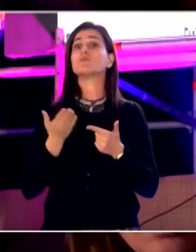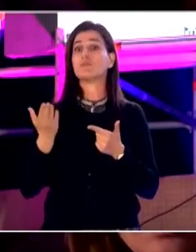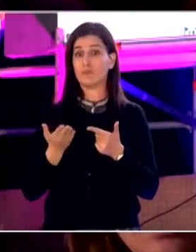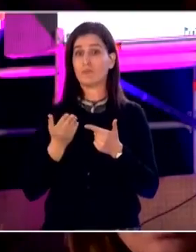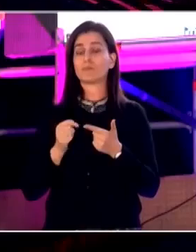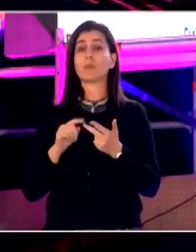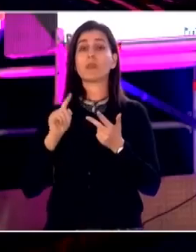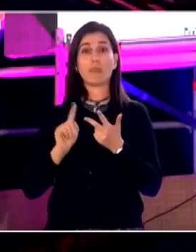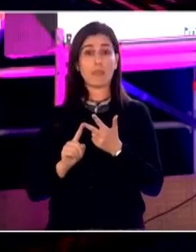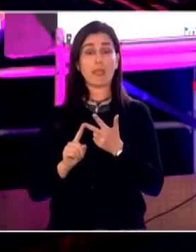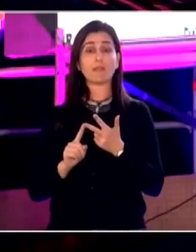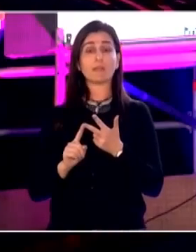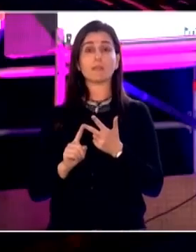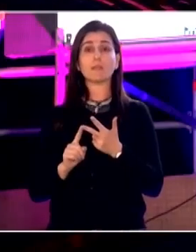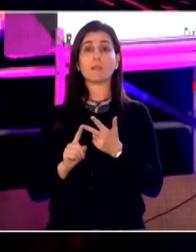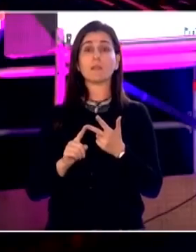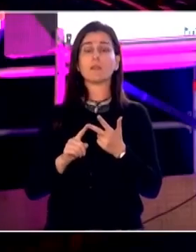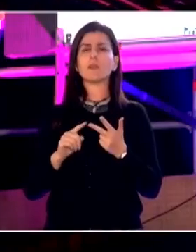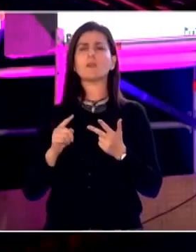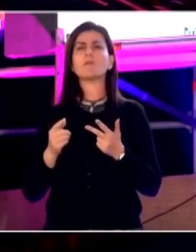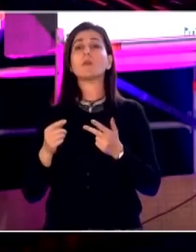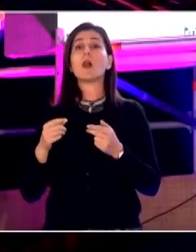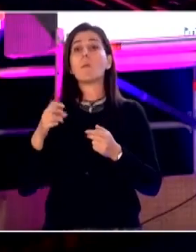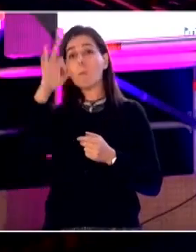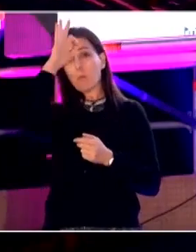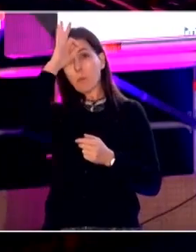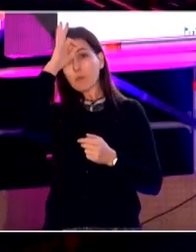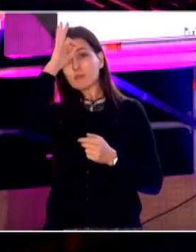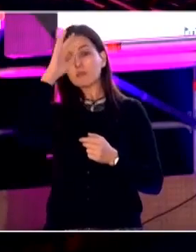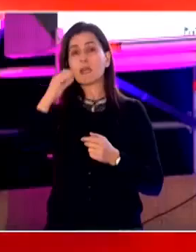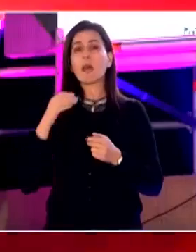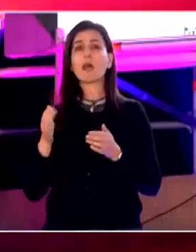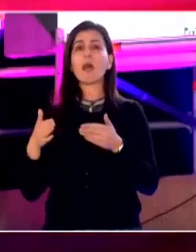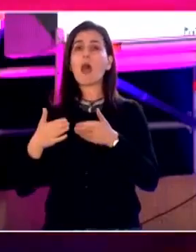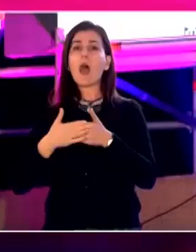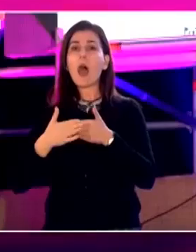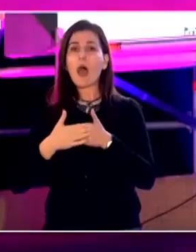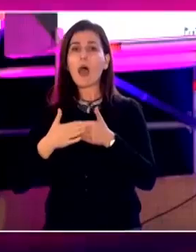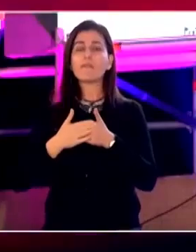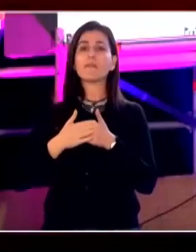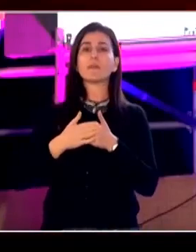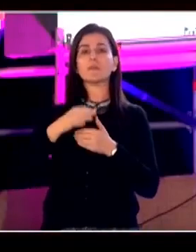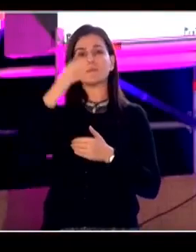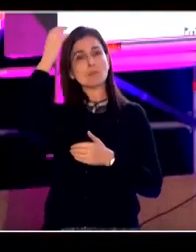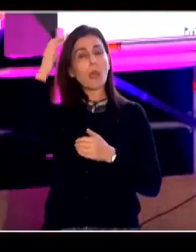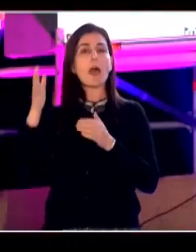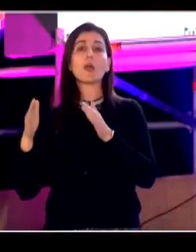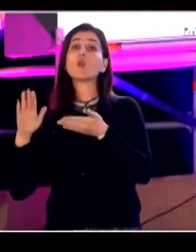madh. Dhe streti, afrimi I policisë shqiptare, afrimi I policisë shtetit me